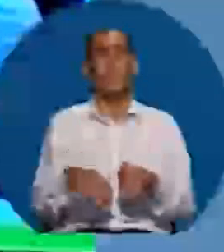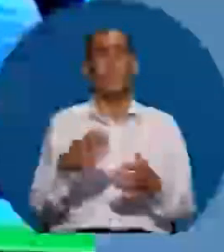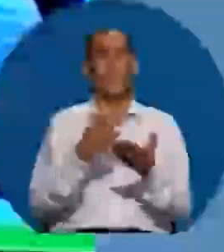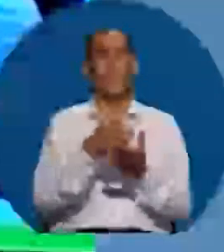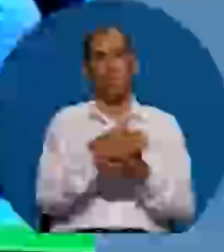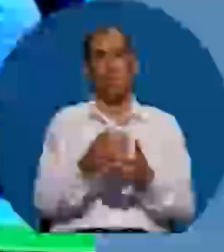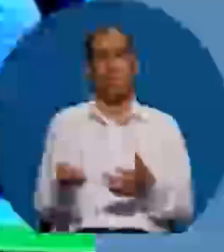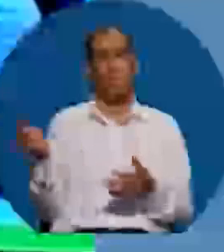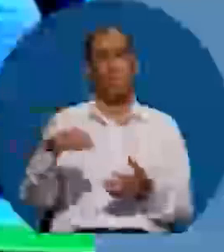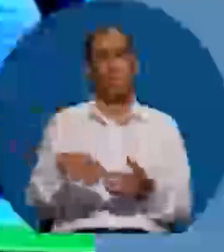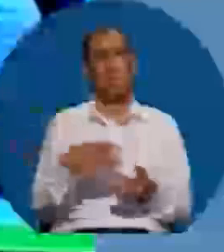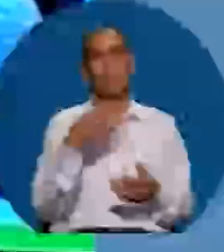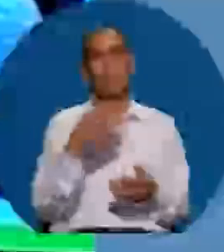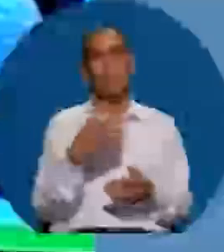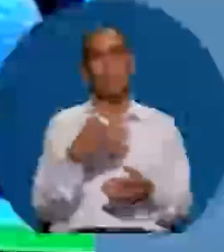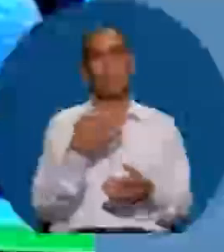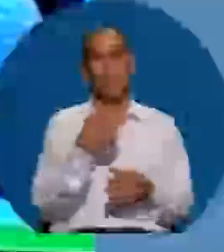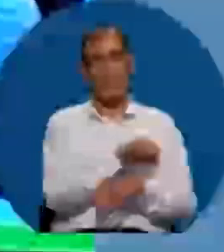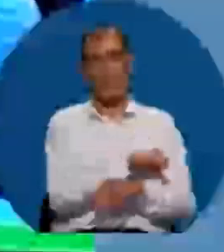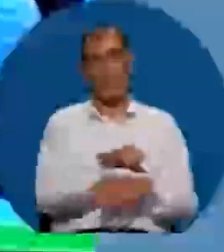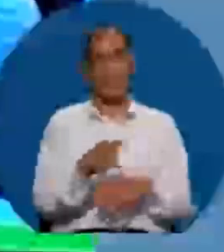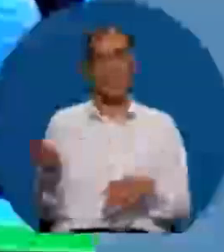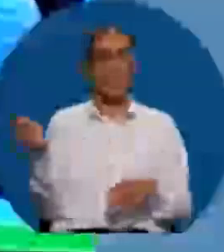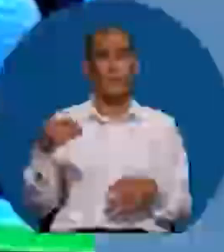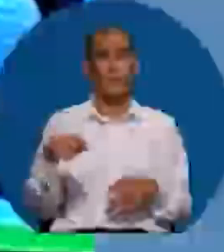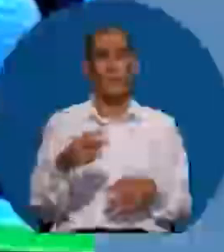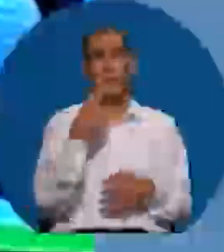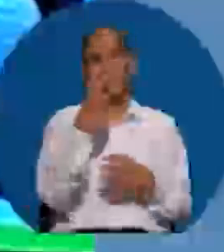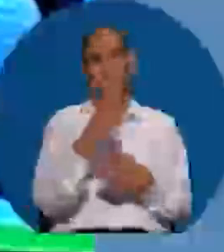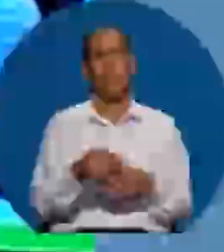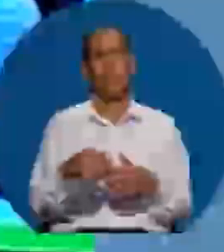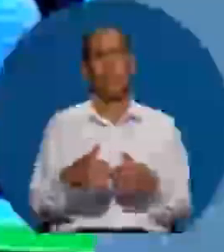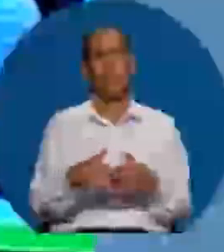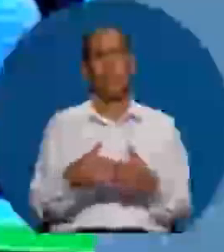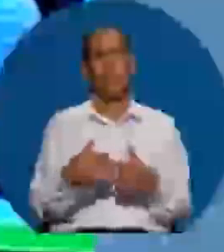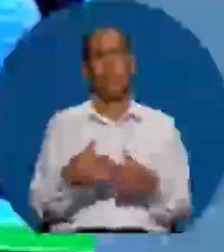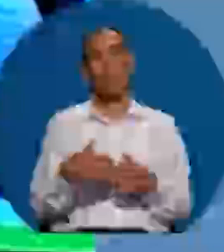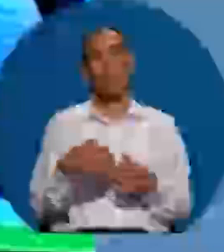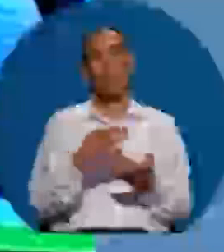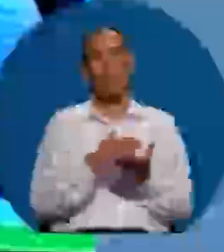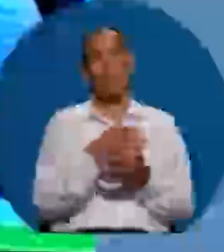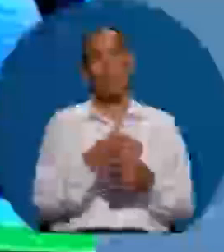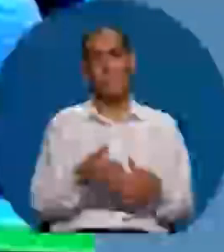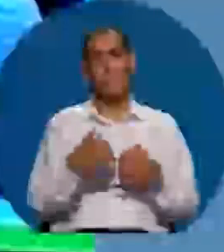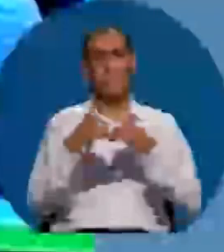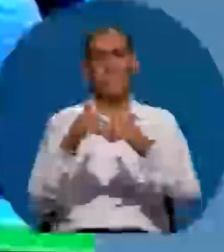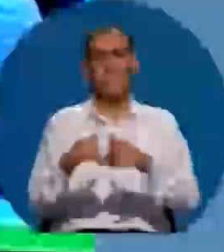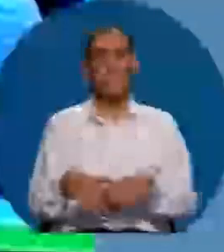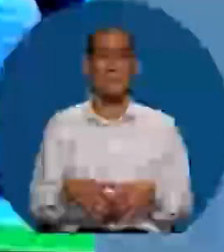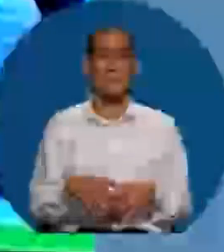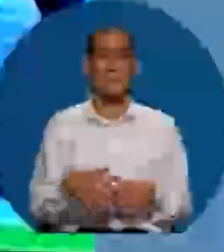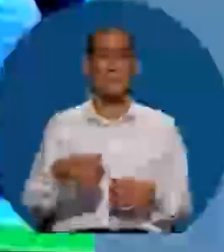қойылуы, сырттан елімізге мемалар келсе, нан менен дұзды ынам ету бұл милли үріп әдетлеріміз болып табылады